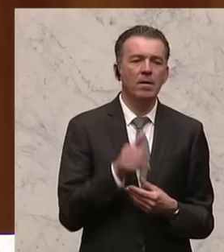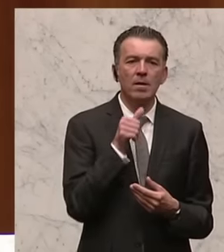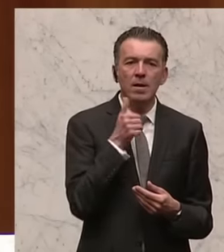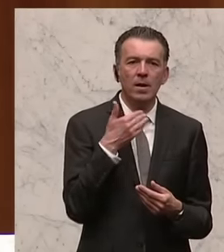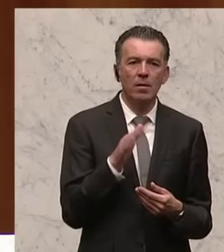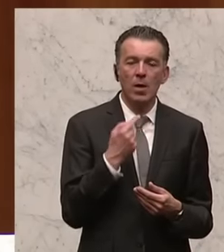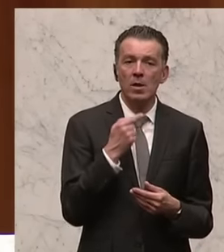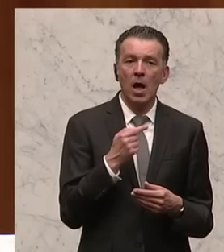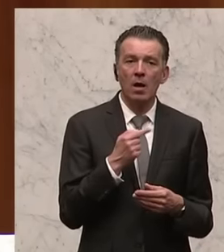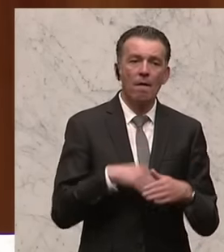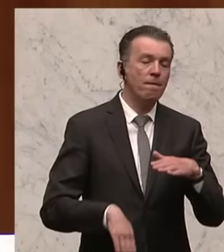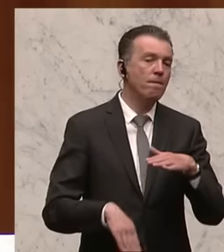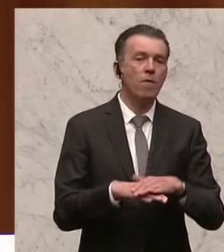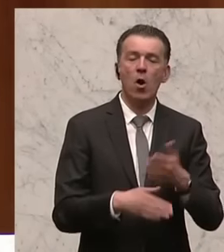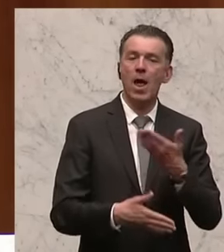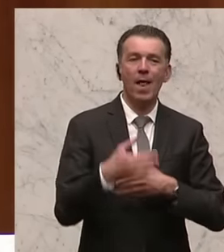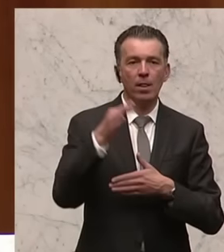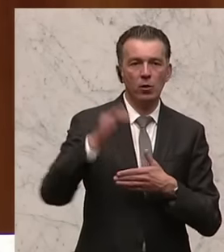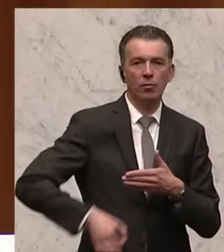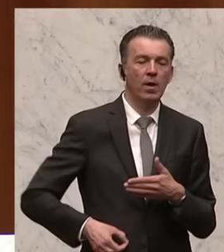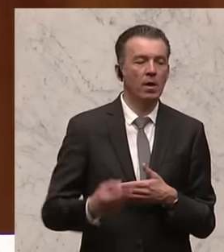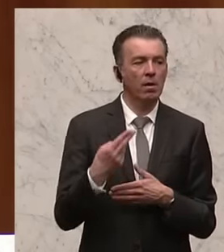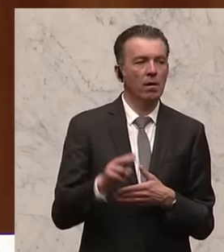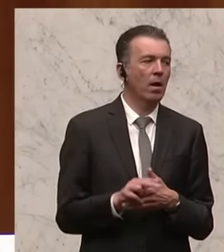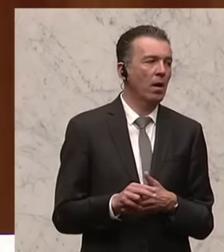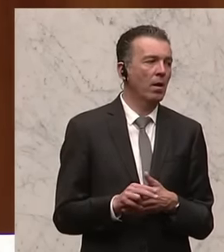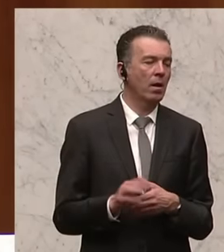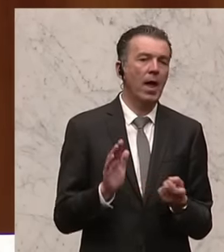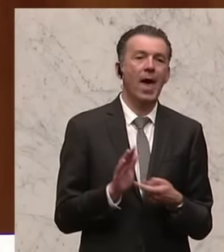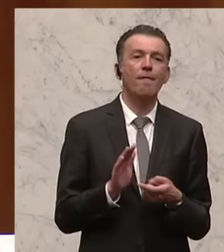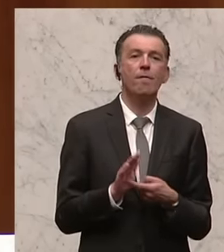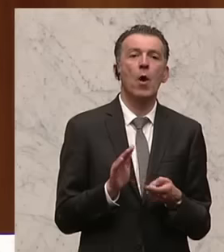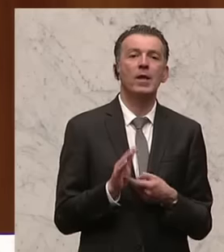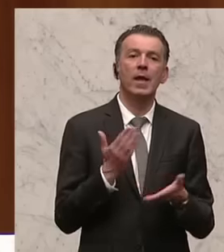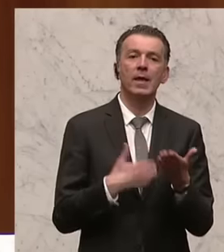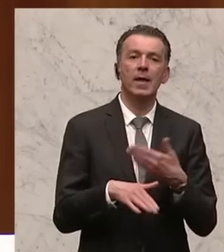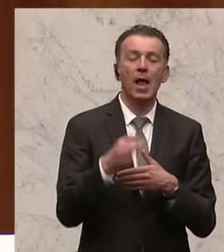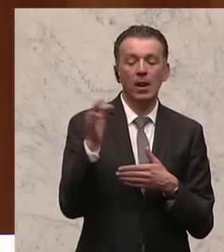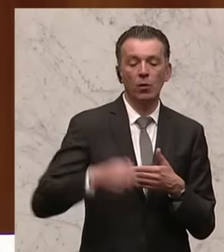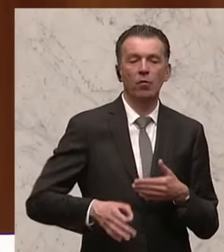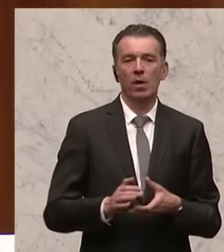mehr von der vollen Handlungsfähigkeit sprechen, sondern von der erforderlichen